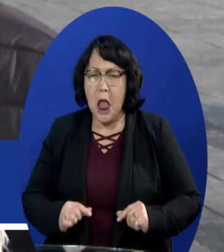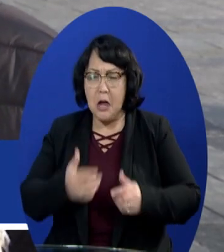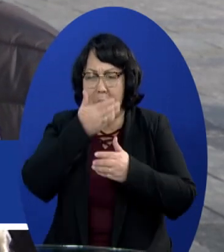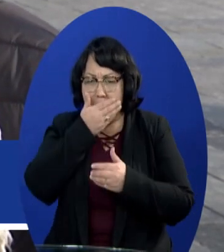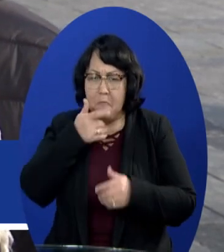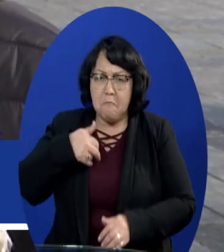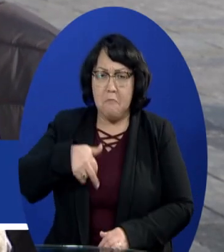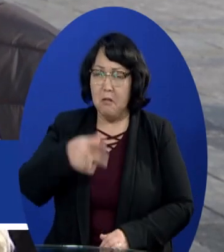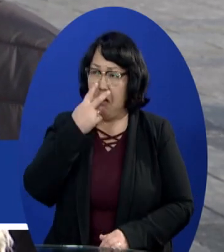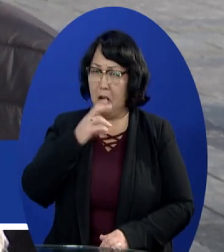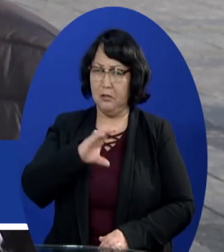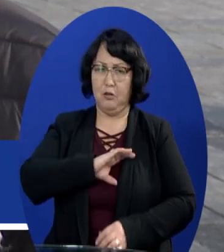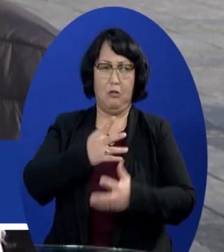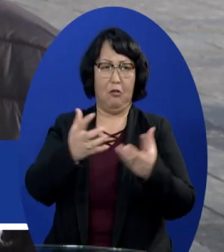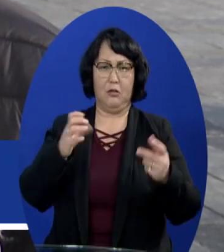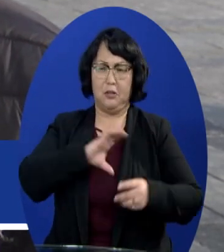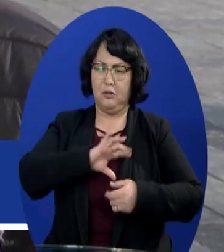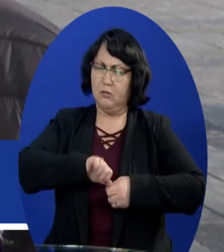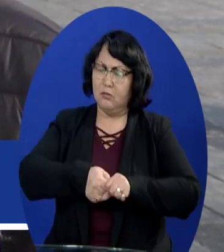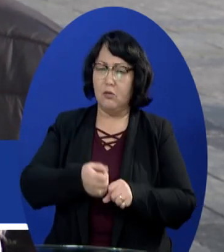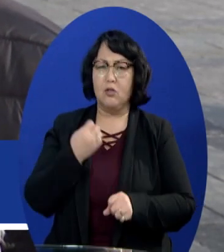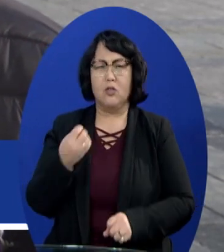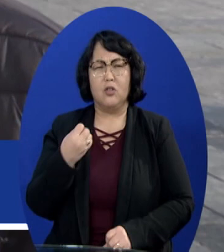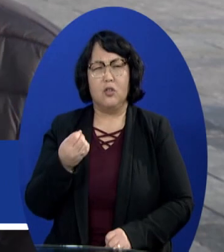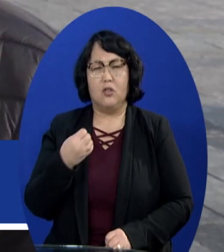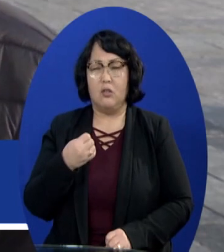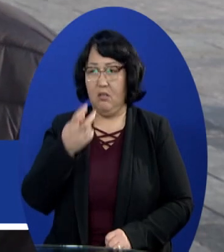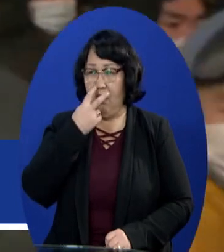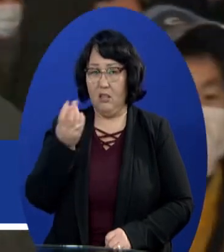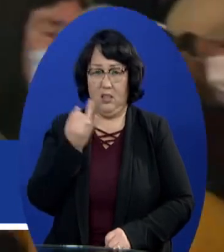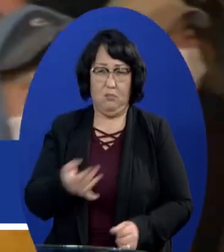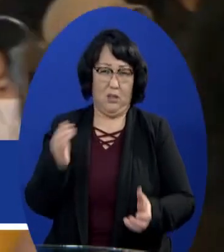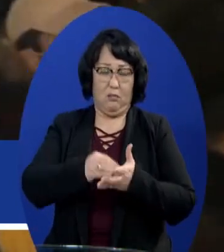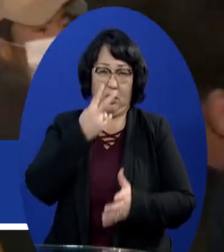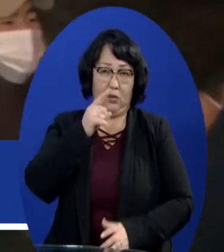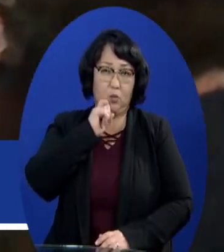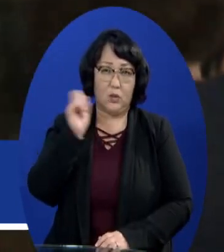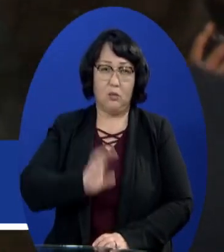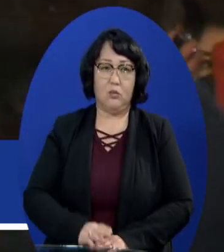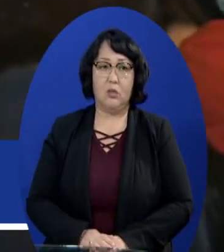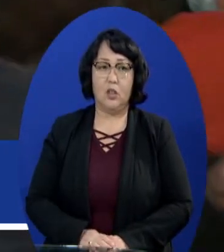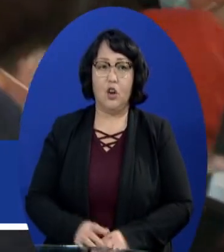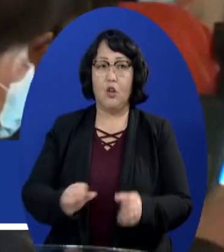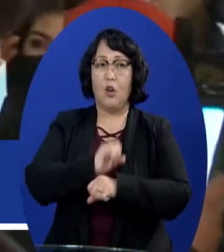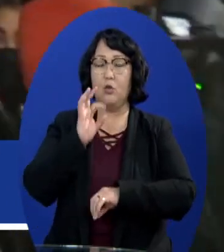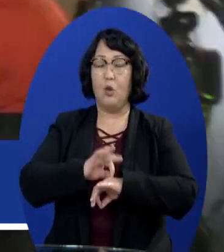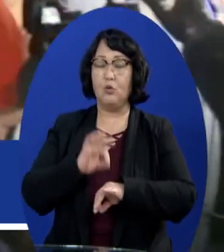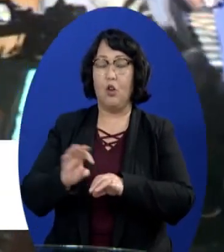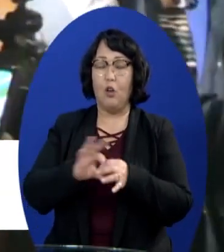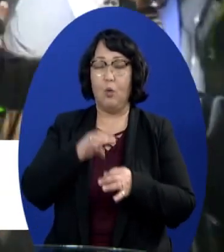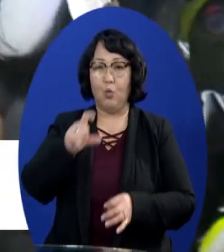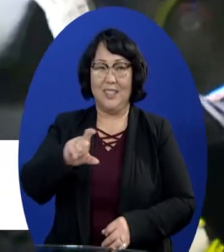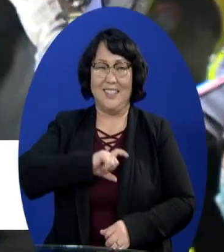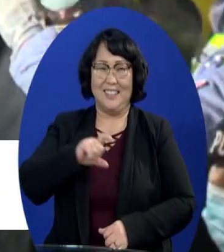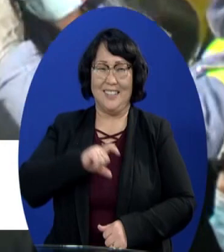зүр сэтгэлийг өвтгсөн дүр зураг гэж харж байна. Тэгээд ийм зүйл битгий давтагдаасаа. За коронавирусын цар тахлын үед хүний эрхийг